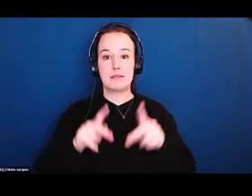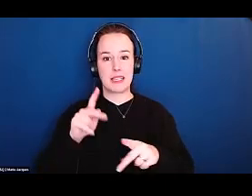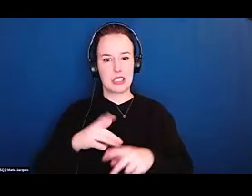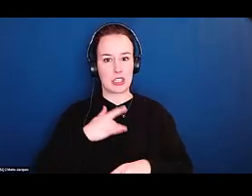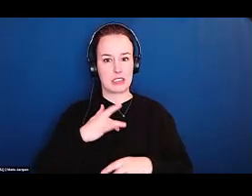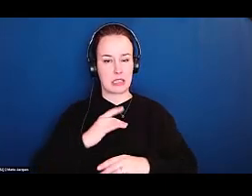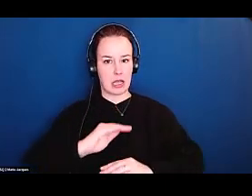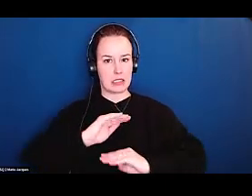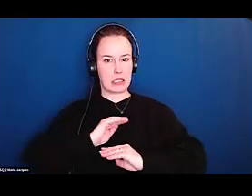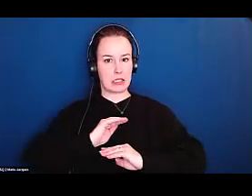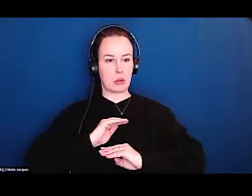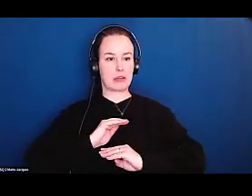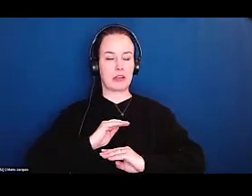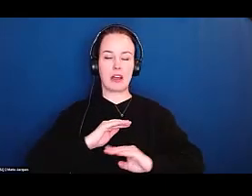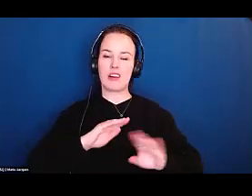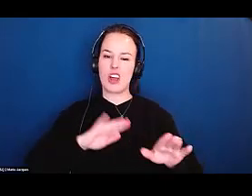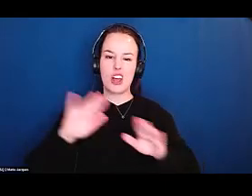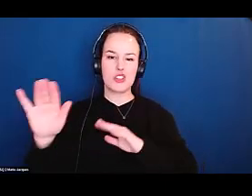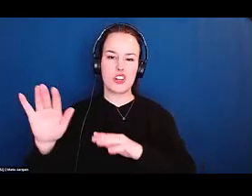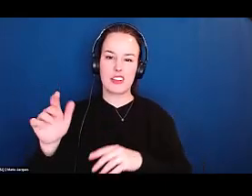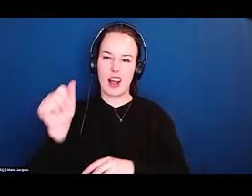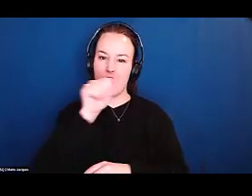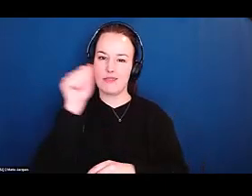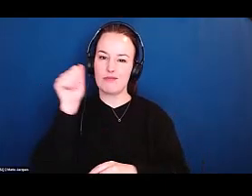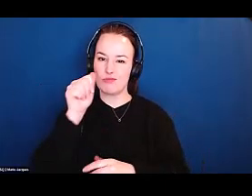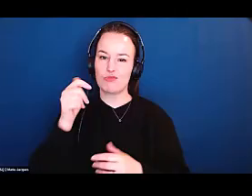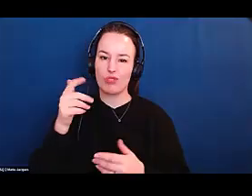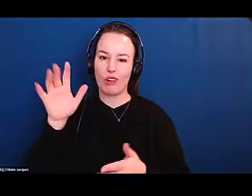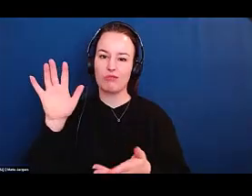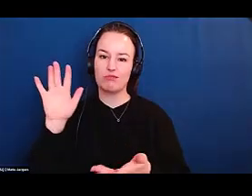sentent en sécurité.